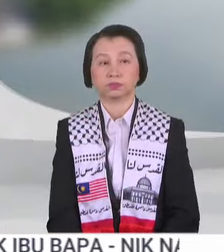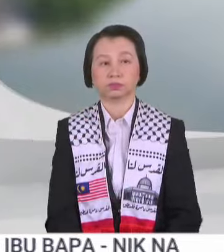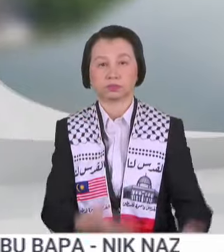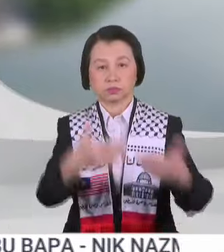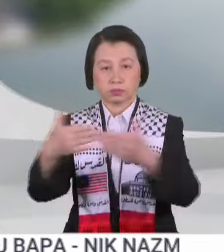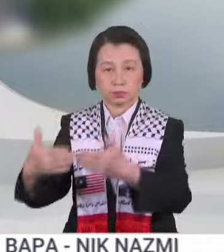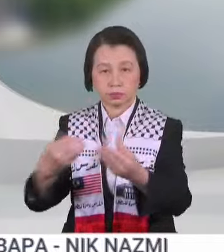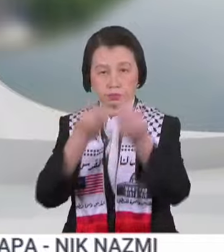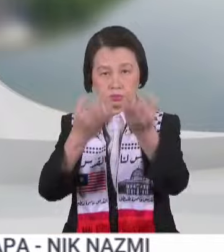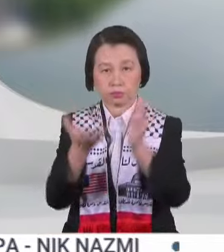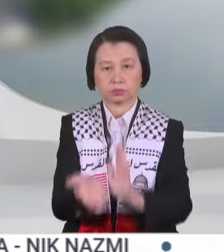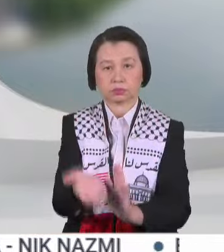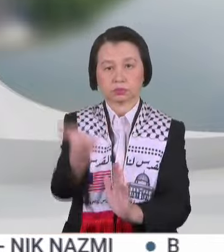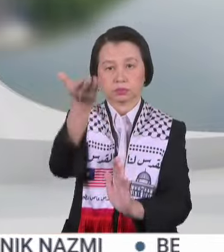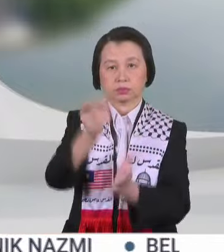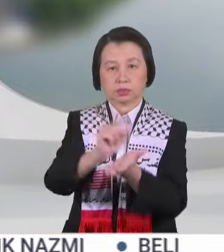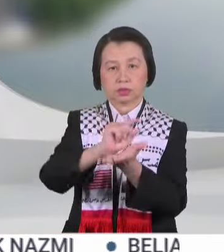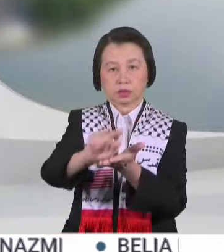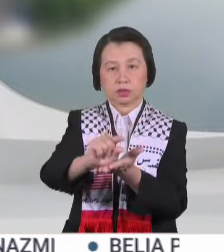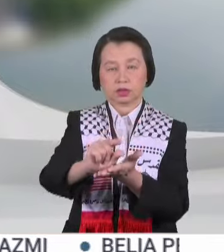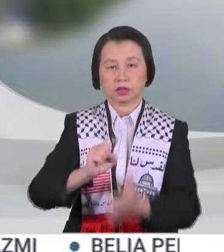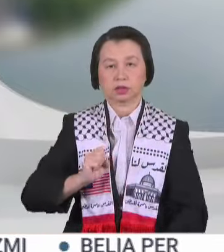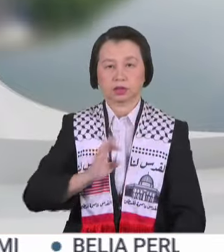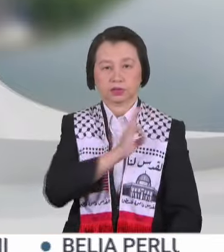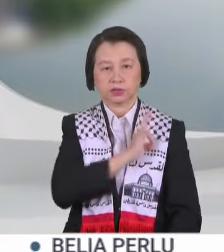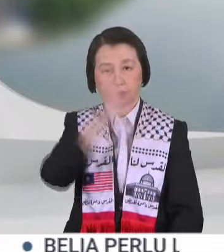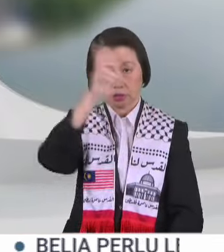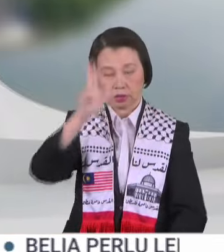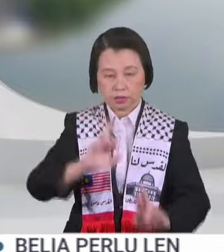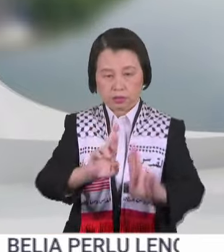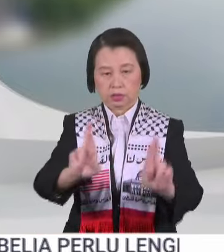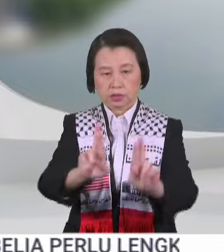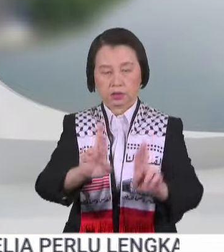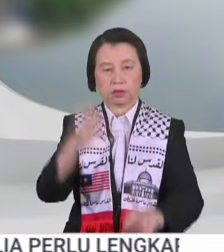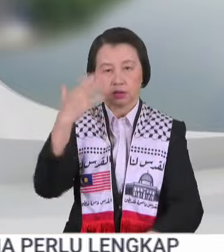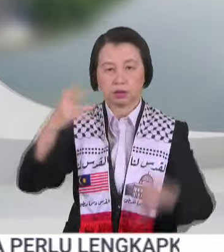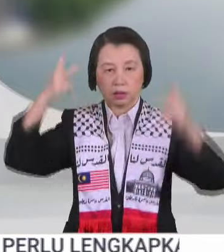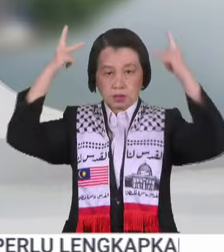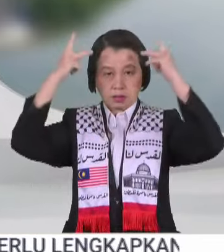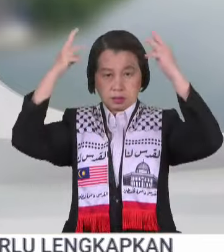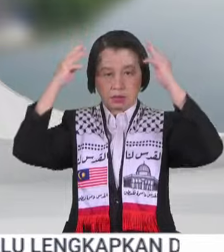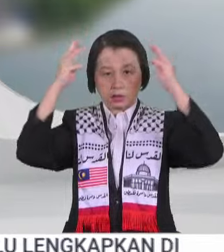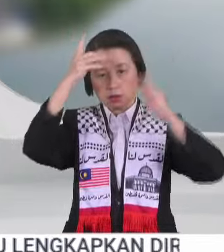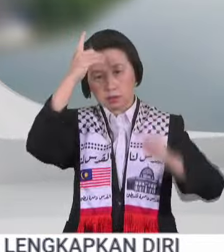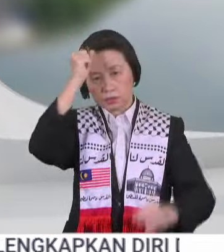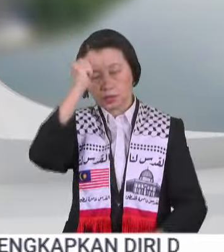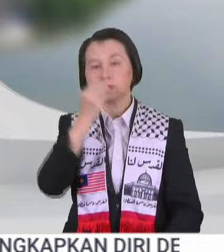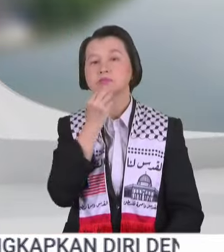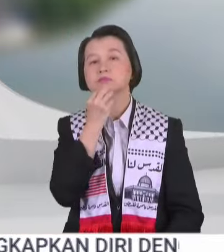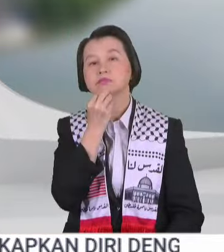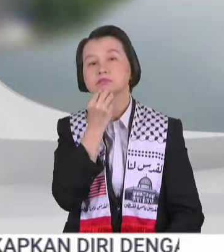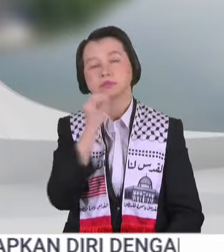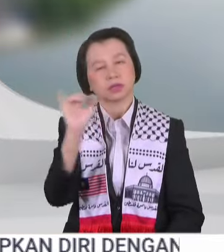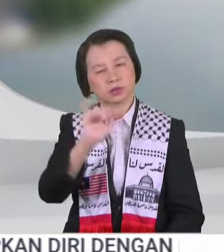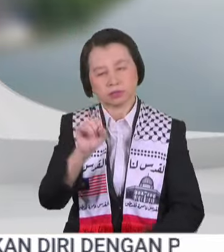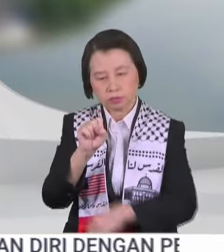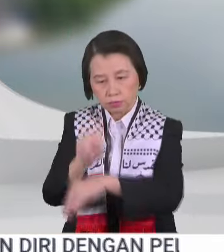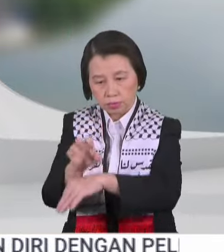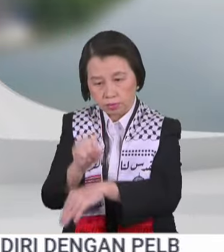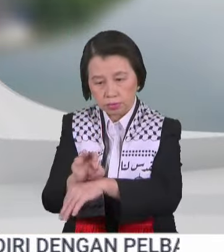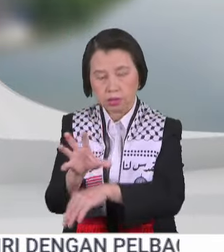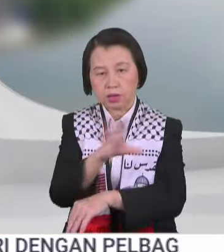Susulan pengumuman kenaikan kadar gaji penjawat awam Rabu lepas, Perdana Menteri Datuk Seri Anwar Ibrahim turut